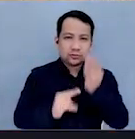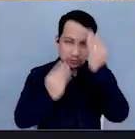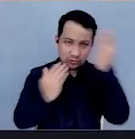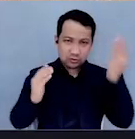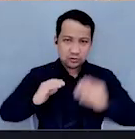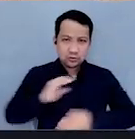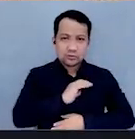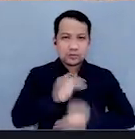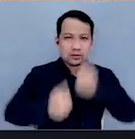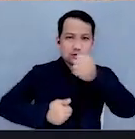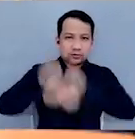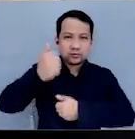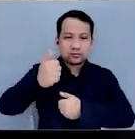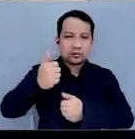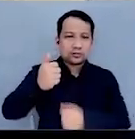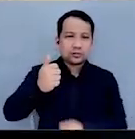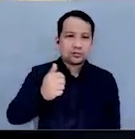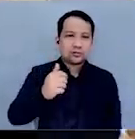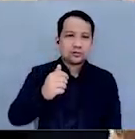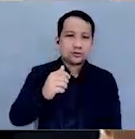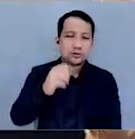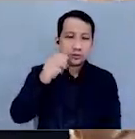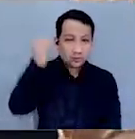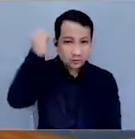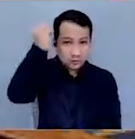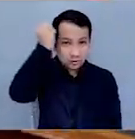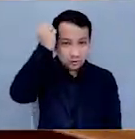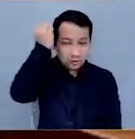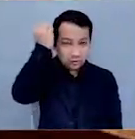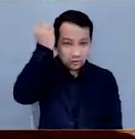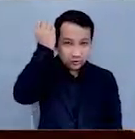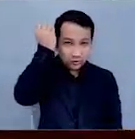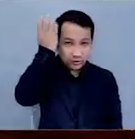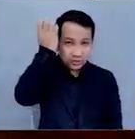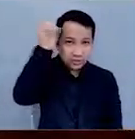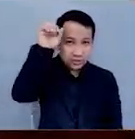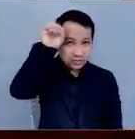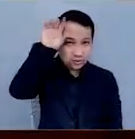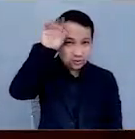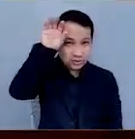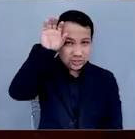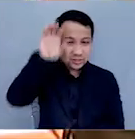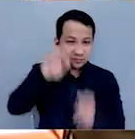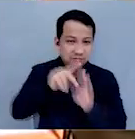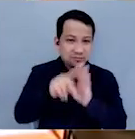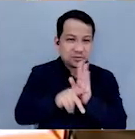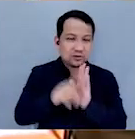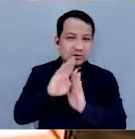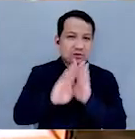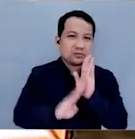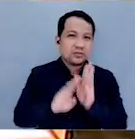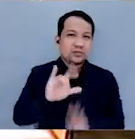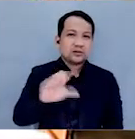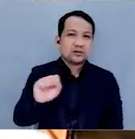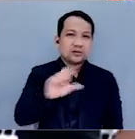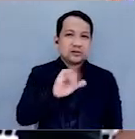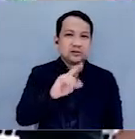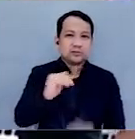na ang Sexual Orientation, Gender Identity, and Expression and Sex Characteristics o SOGI-SE Equality